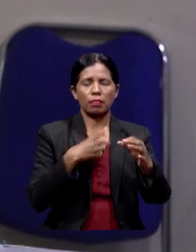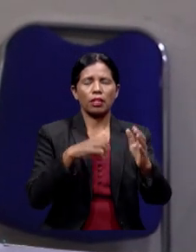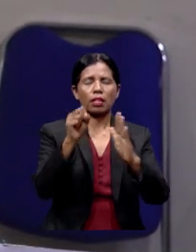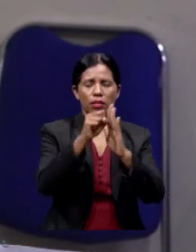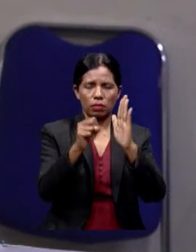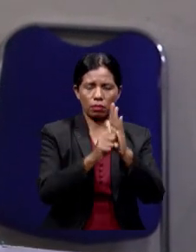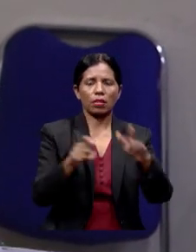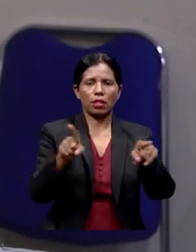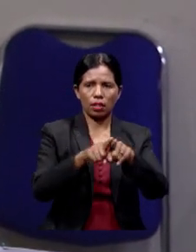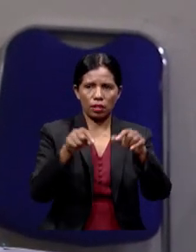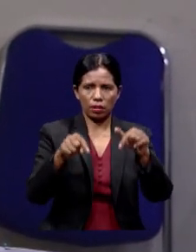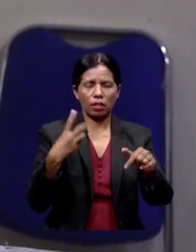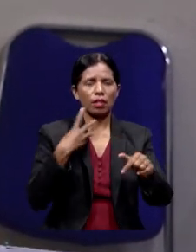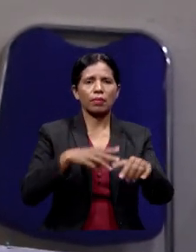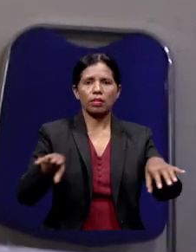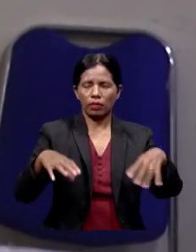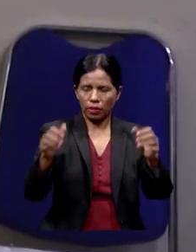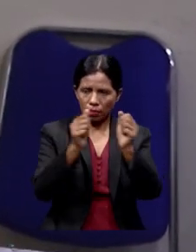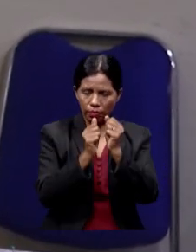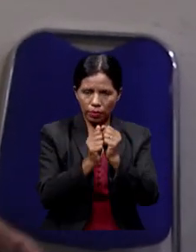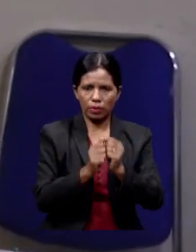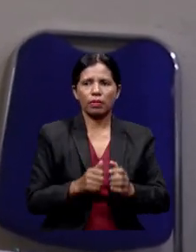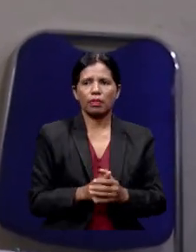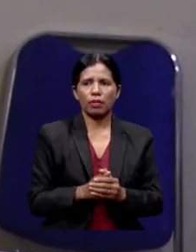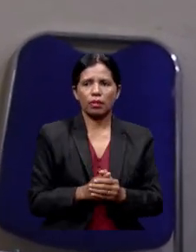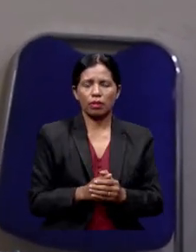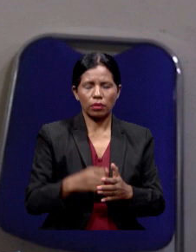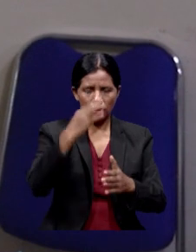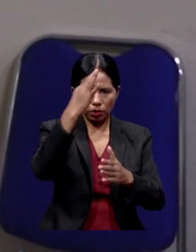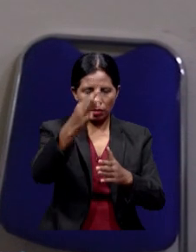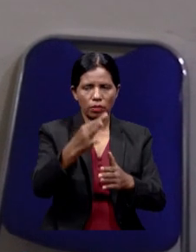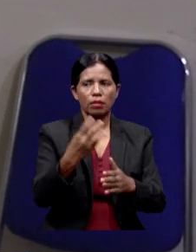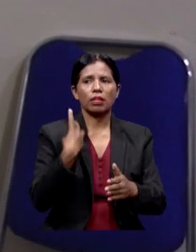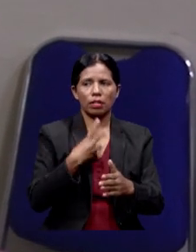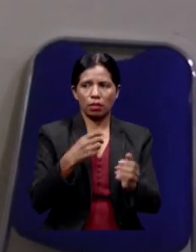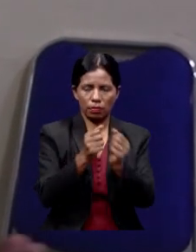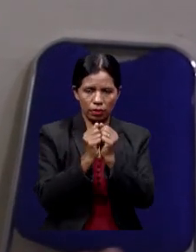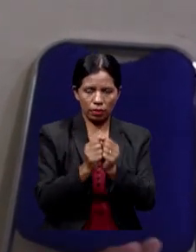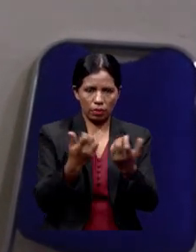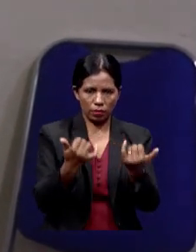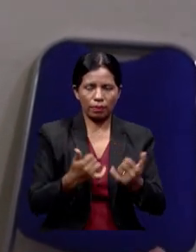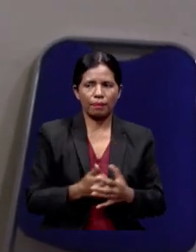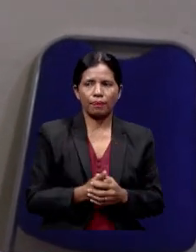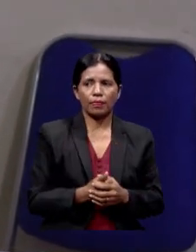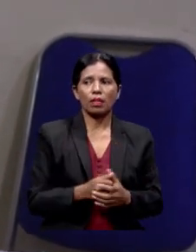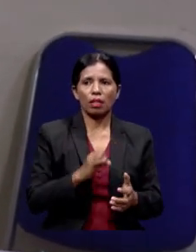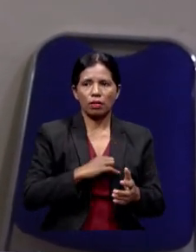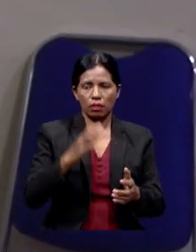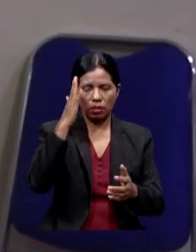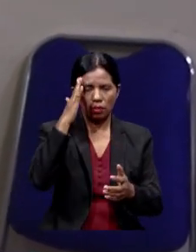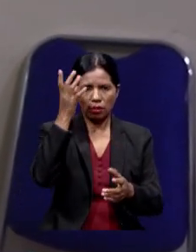lah. Mai itu saya mungkin kalau ni tuan kabar kita mungkin kelabu. So kita ni nanti kalau ni deklarasi